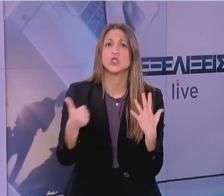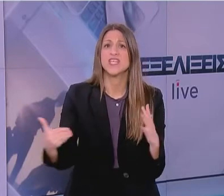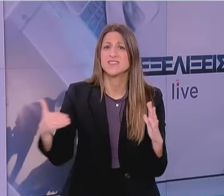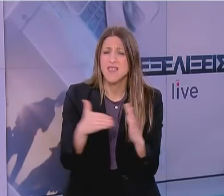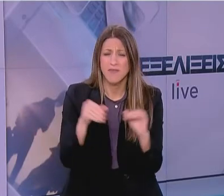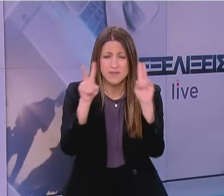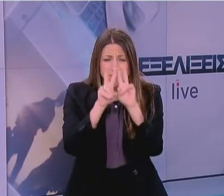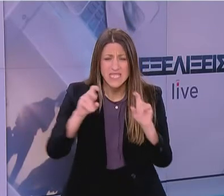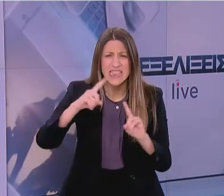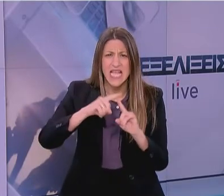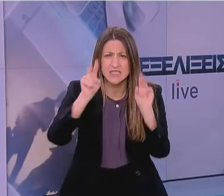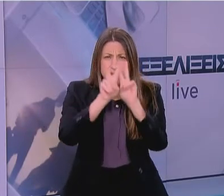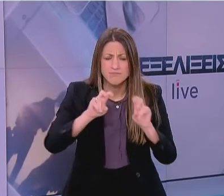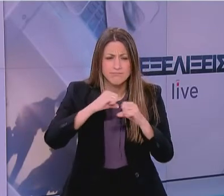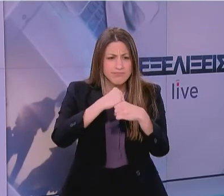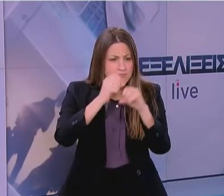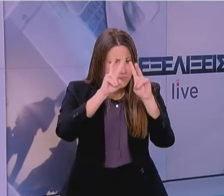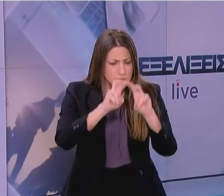26.193 εργαστηριακοί έλεγχοι.